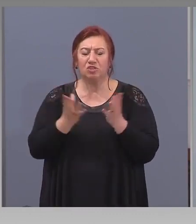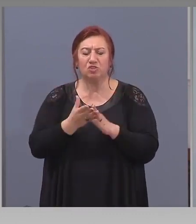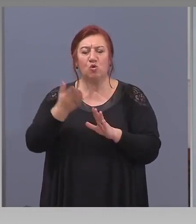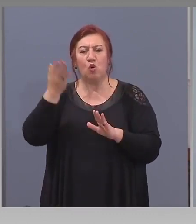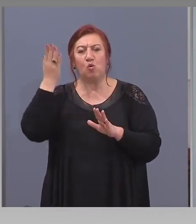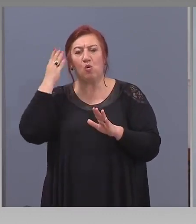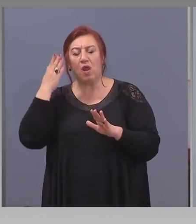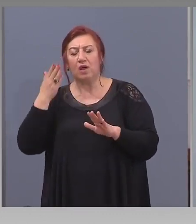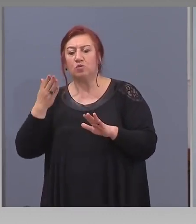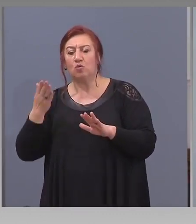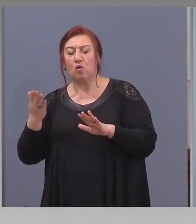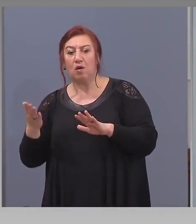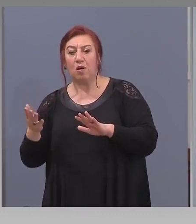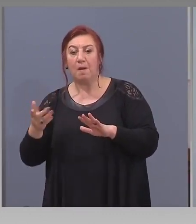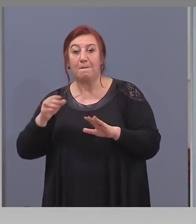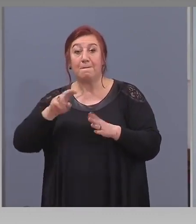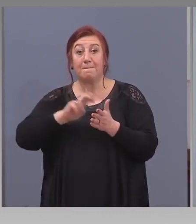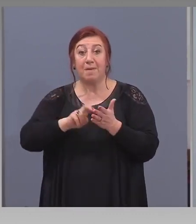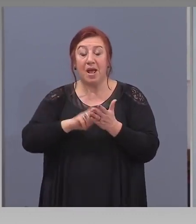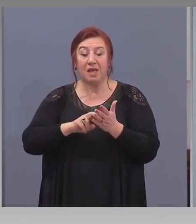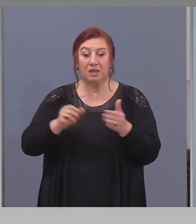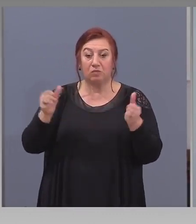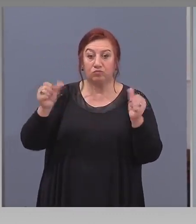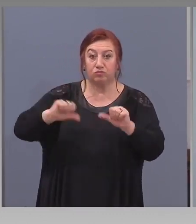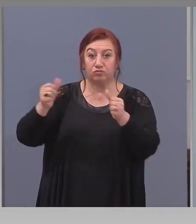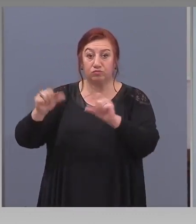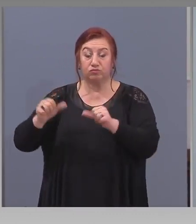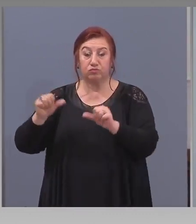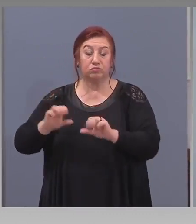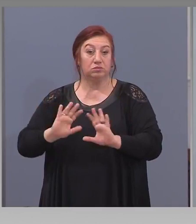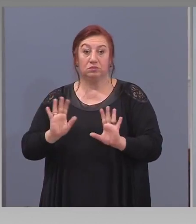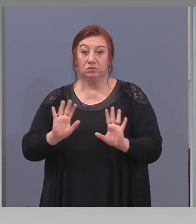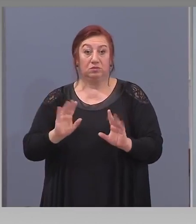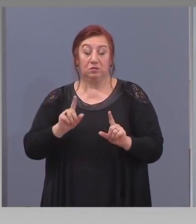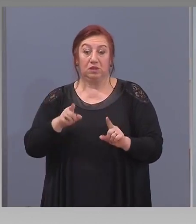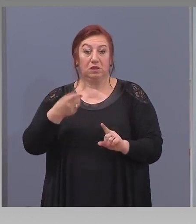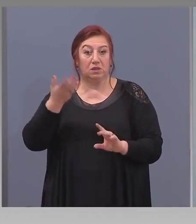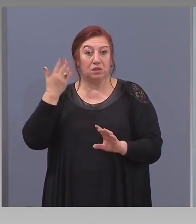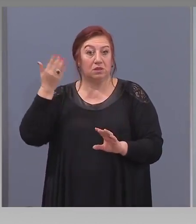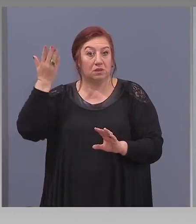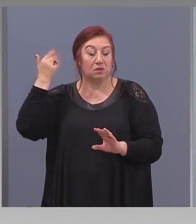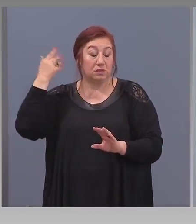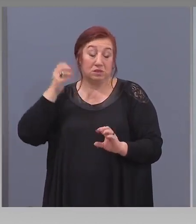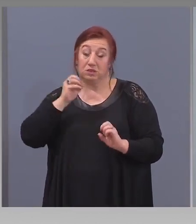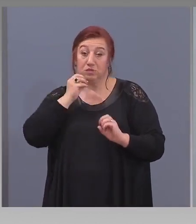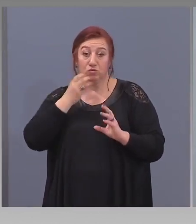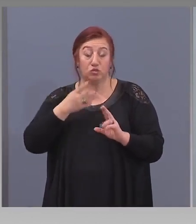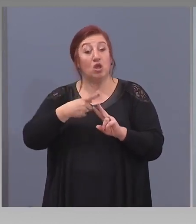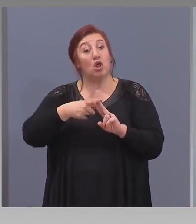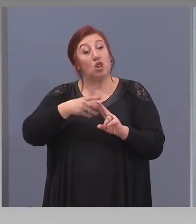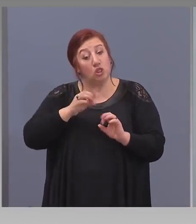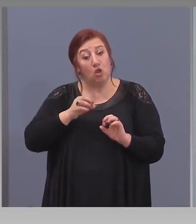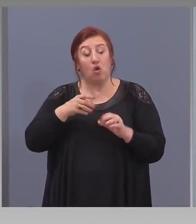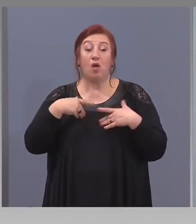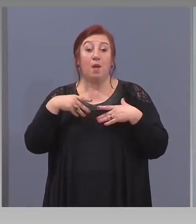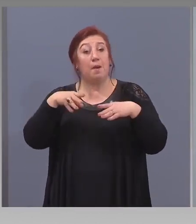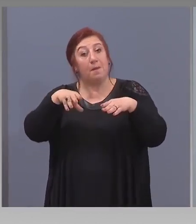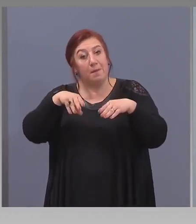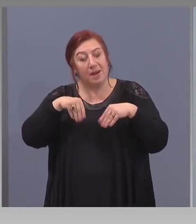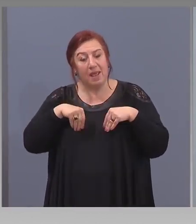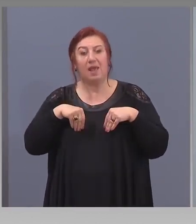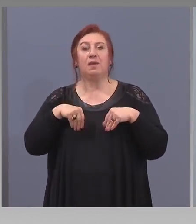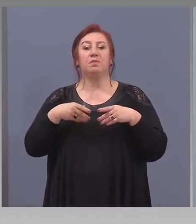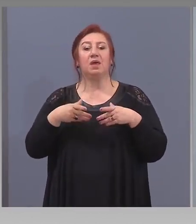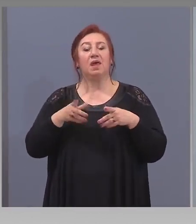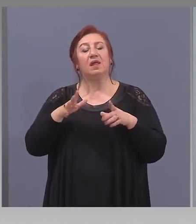година. Няколко деца вика национални катастрофи са ни пращали. Много приехме, за да има консенсус и